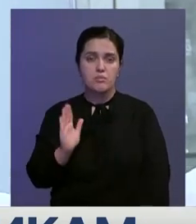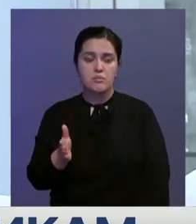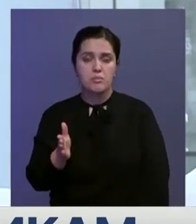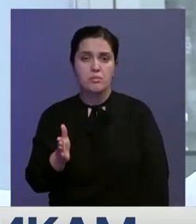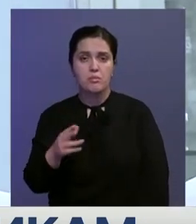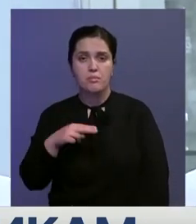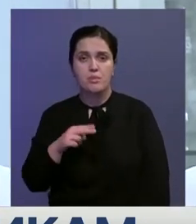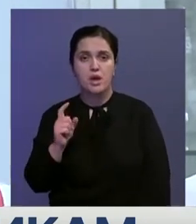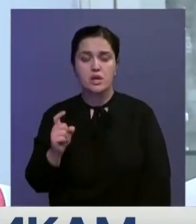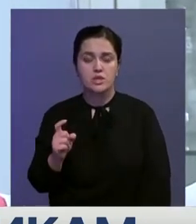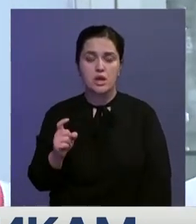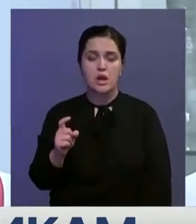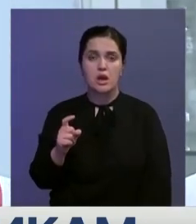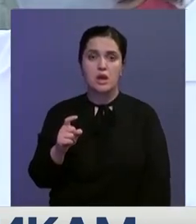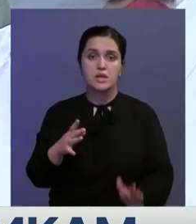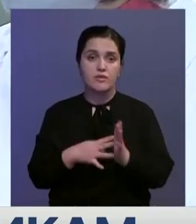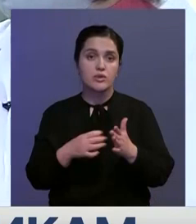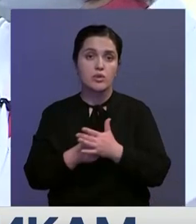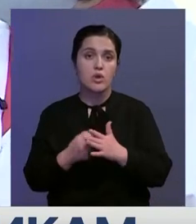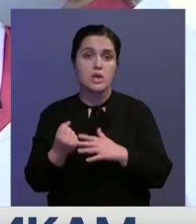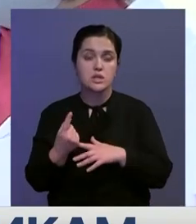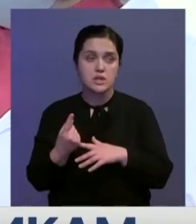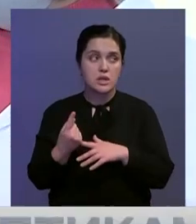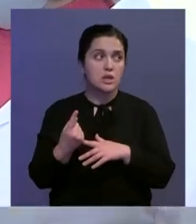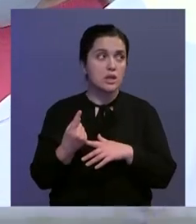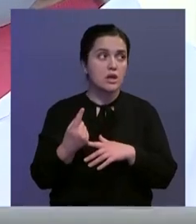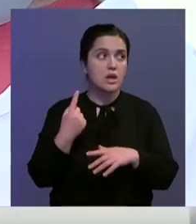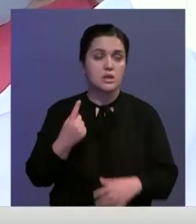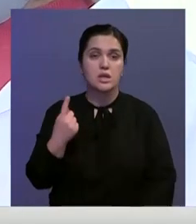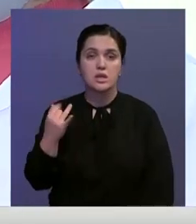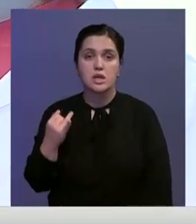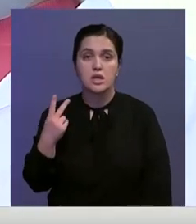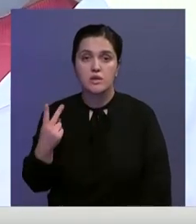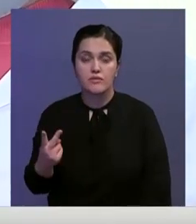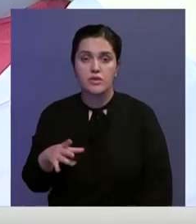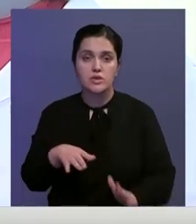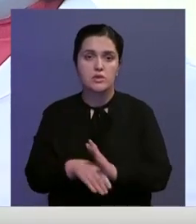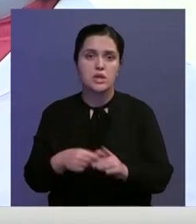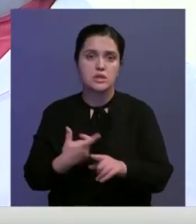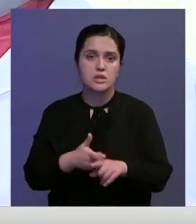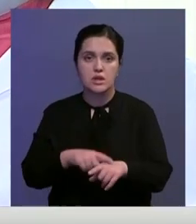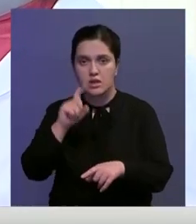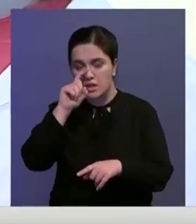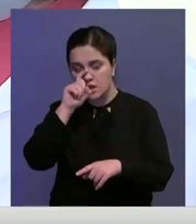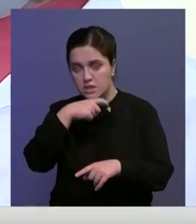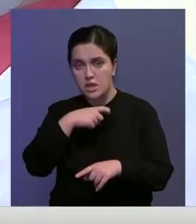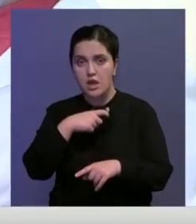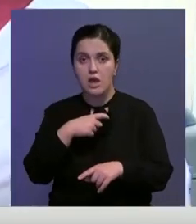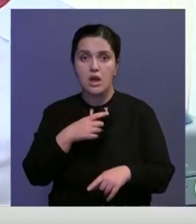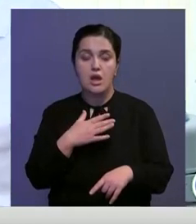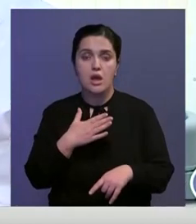между от 9 до 11. pH 1,2 – это считается сильной кислой среда.